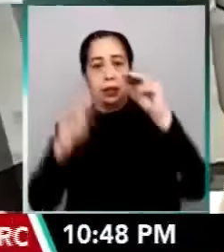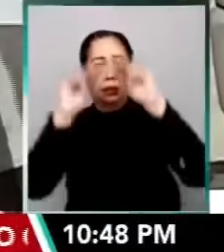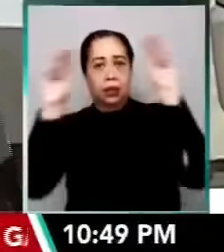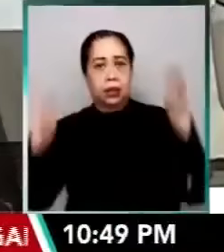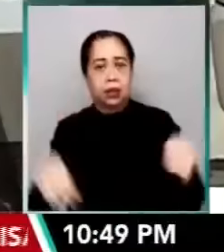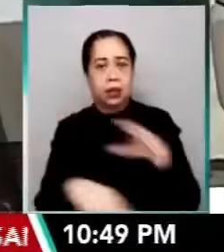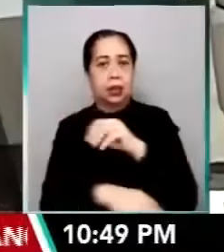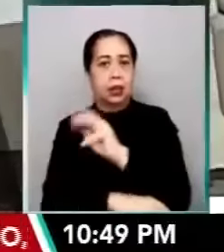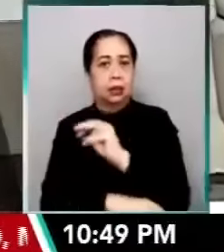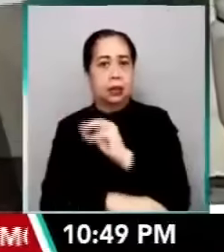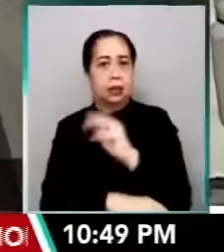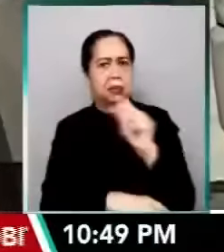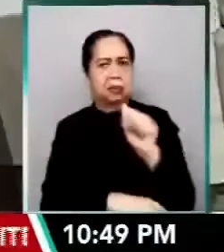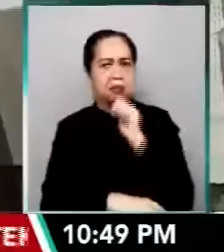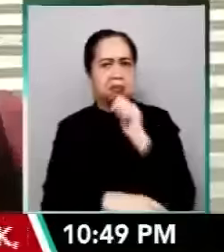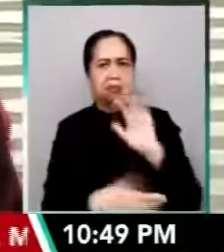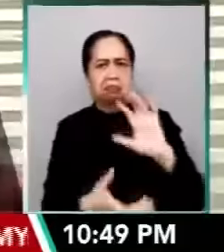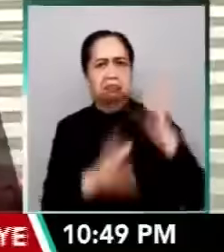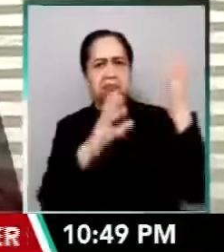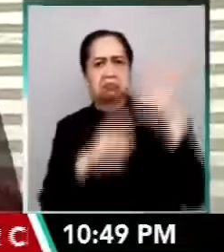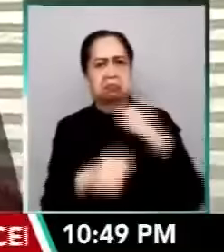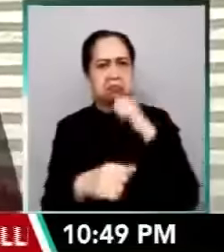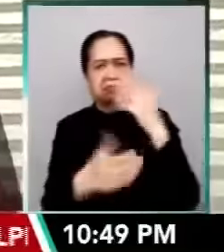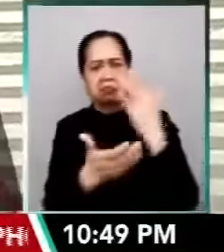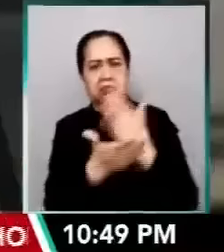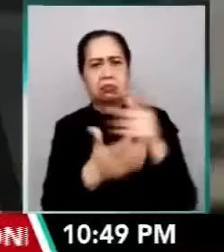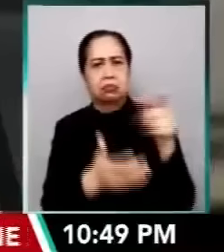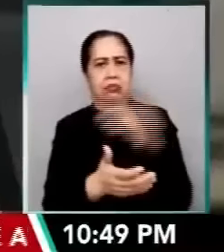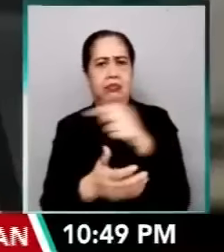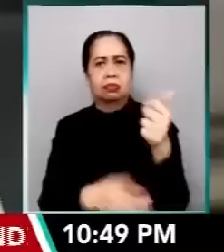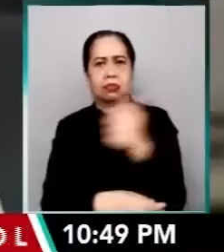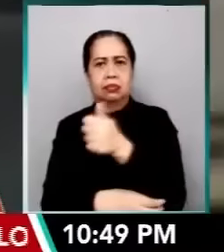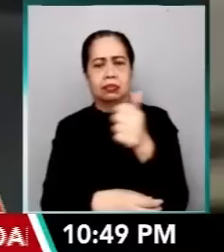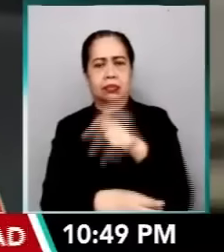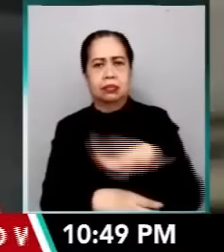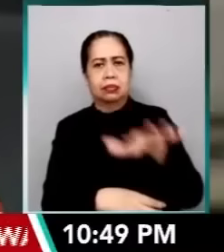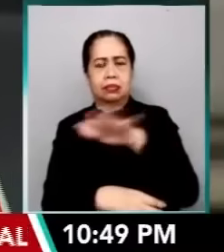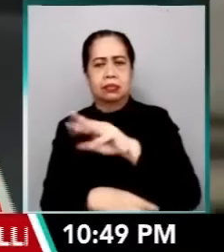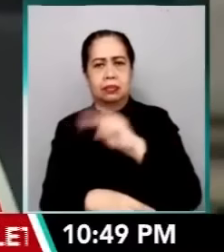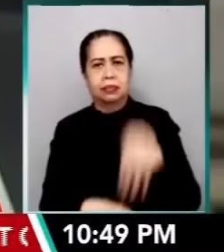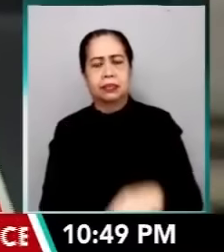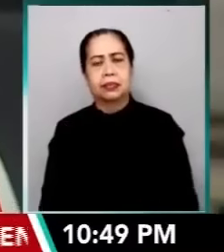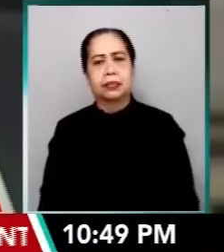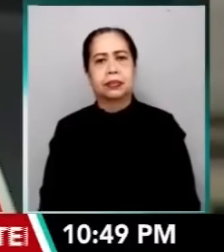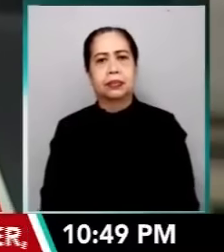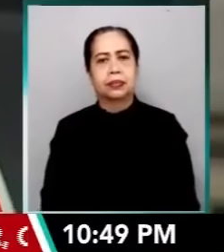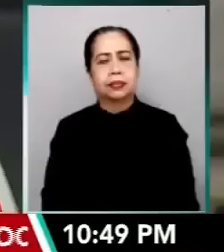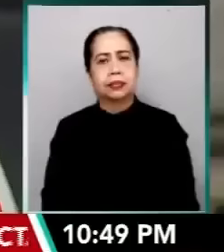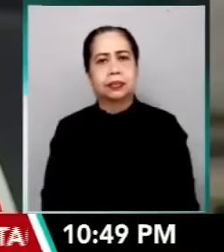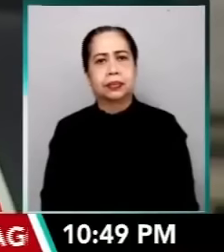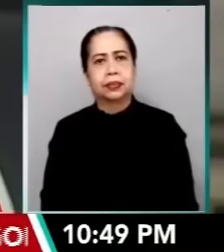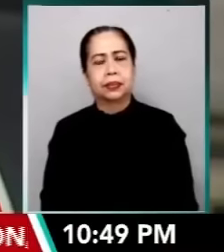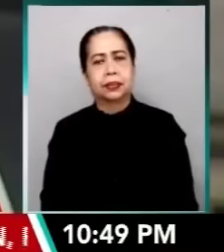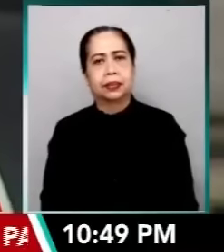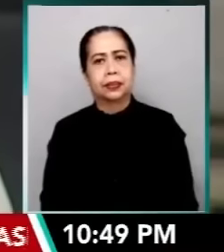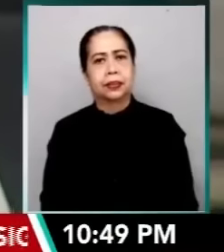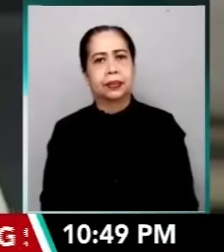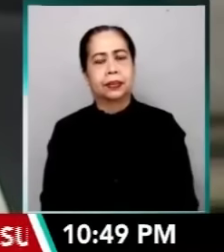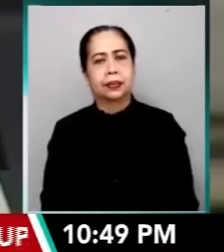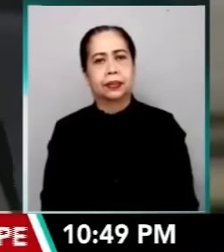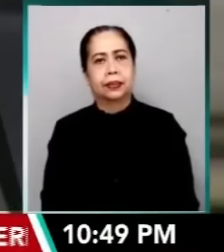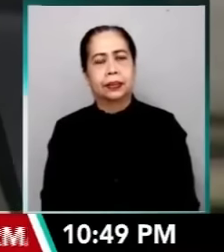hindi na paralisa ng tigil pasada ang transportasyon. Kung meron man po mga pailan-ilan